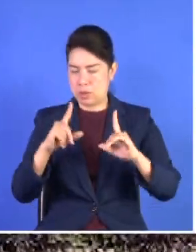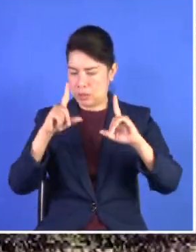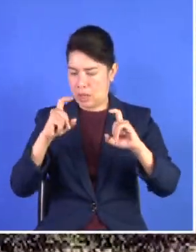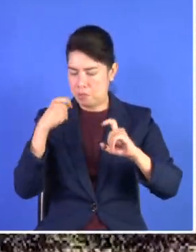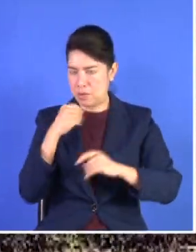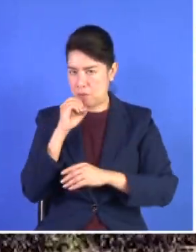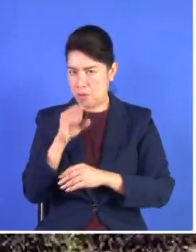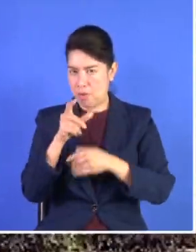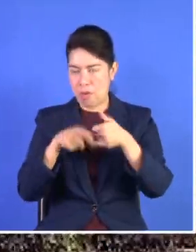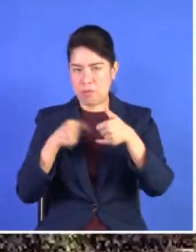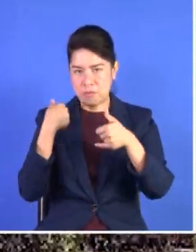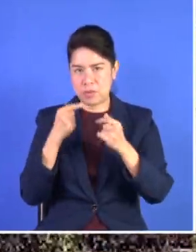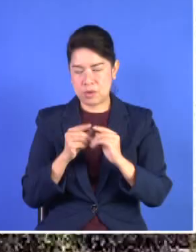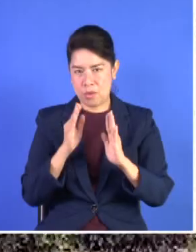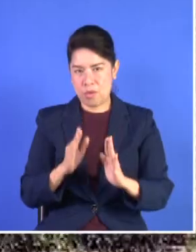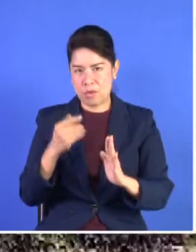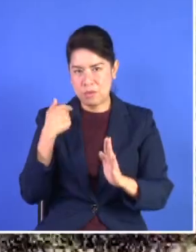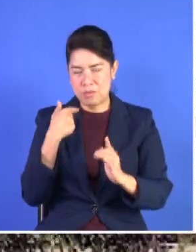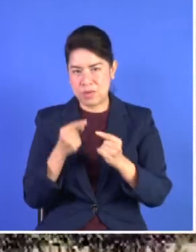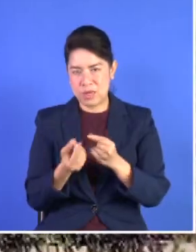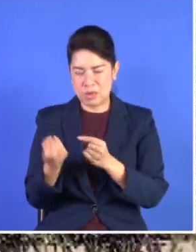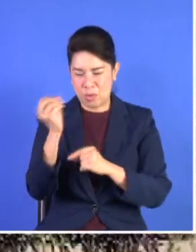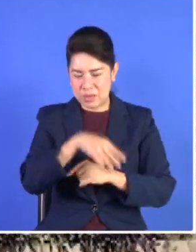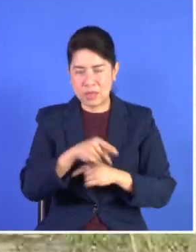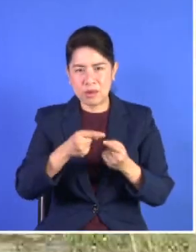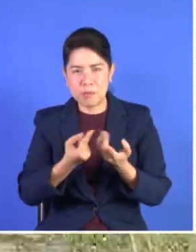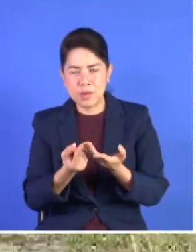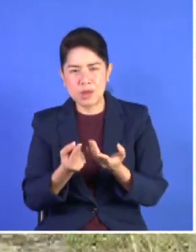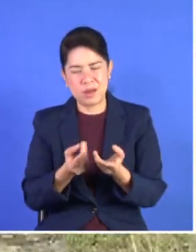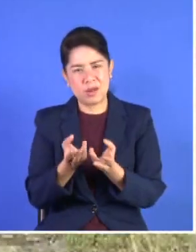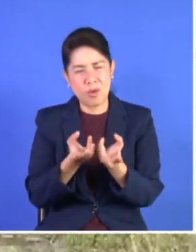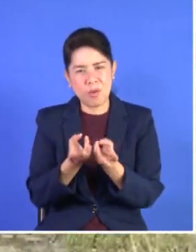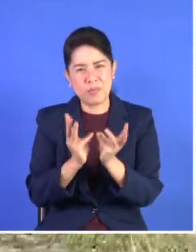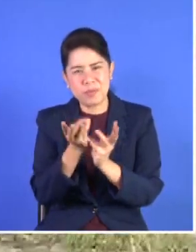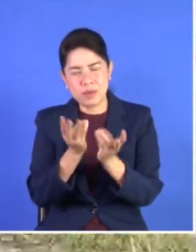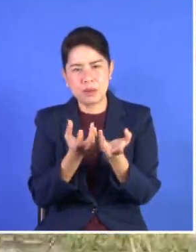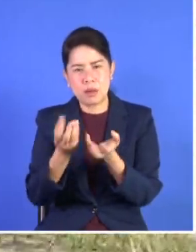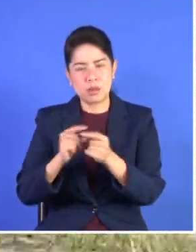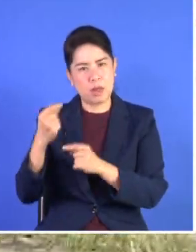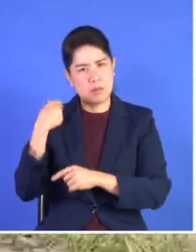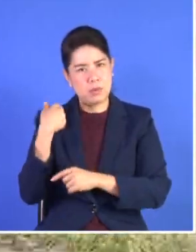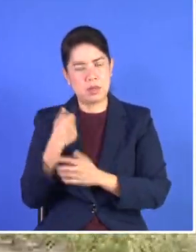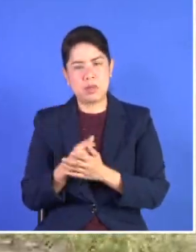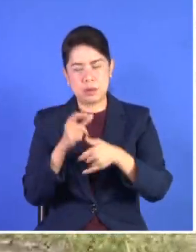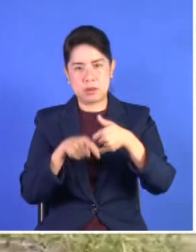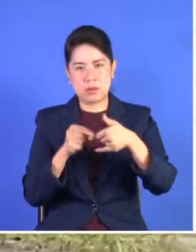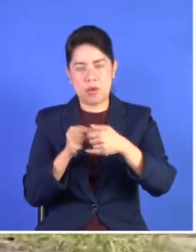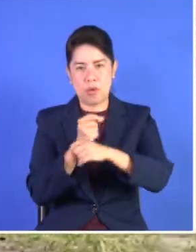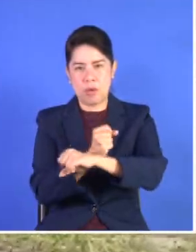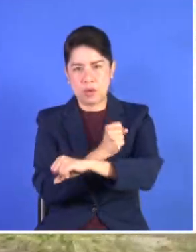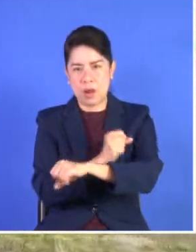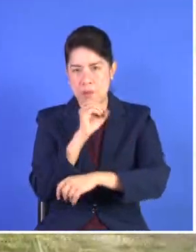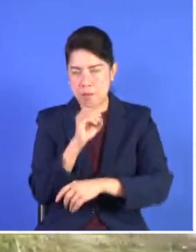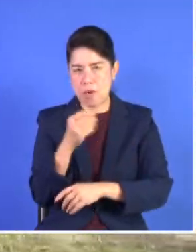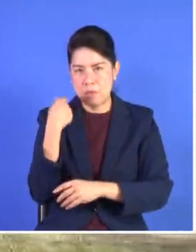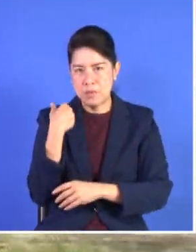ามีคนทิ้งเศษดินลงมาจากสะพานก็ตรวจสอบดูเอ๊คนงานเนี่ยเขาบอกว่าเขาตักเศษดินเศษปูนเศษผงลง